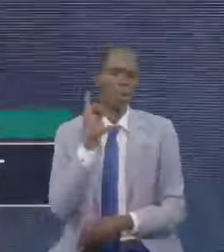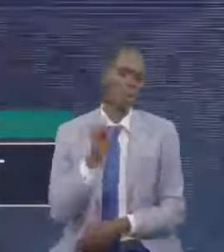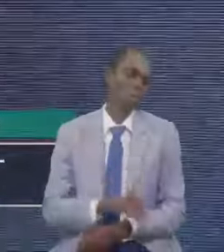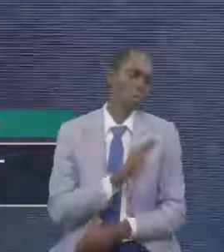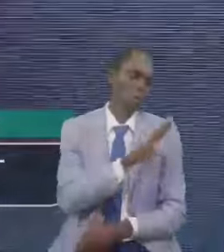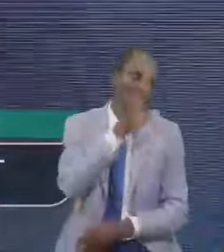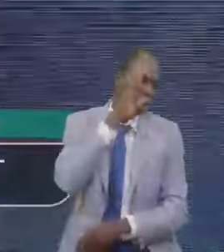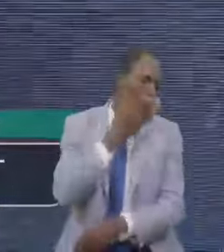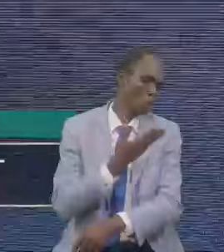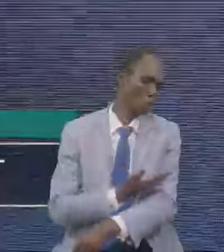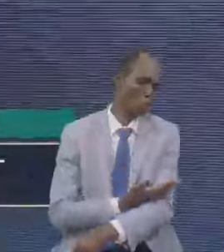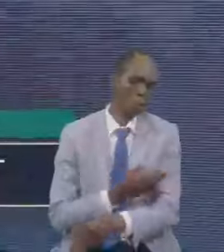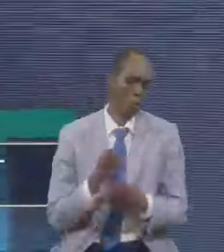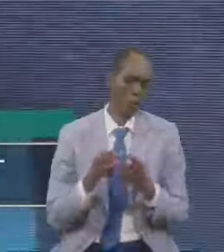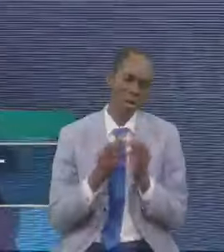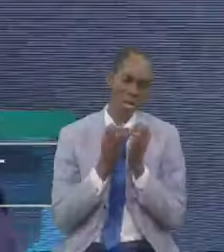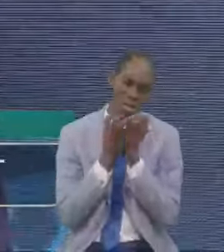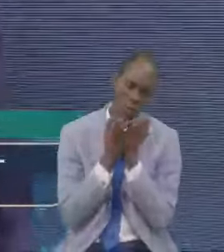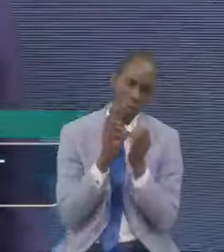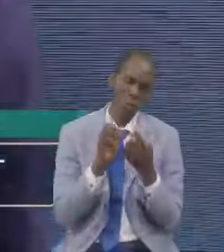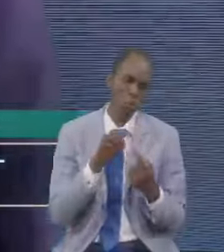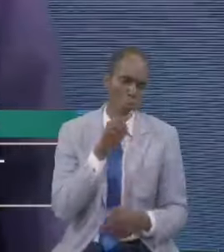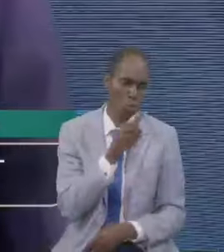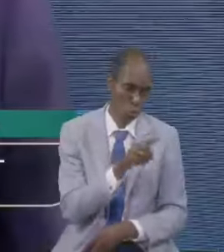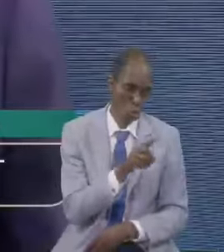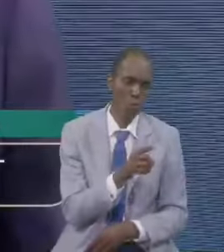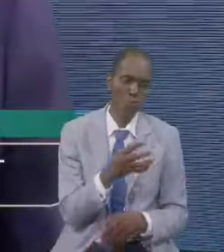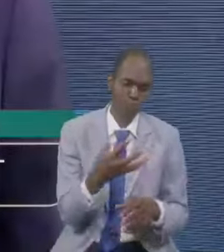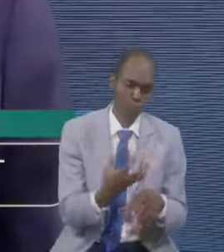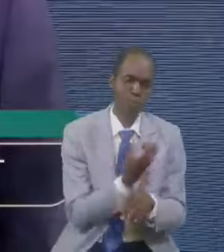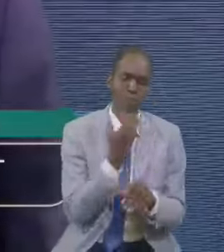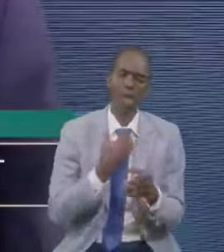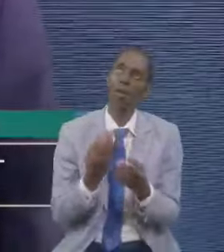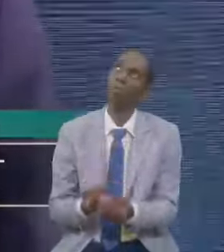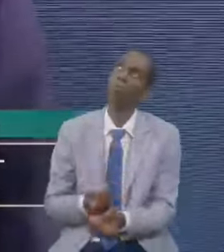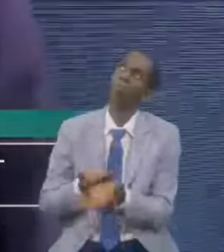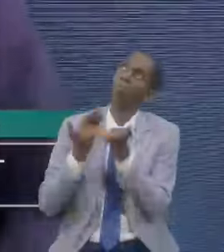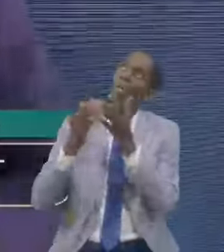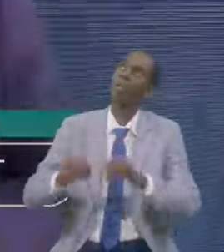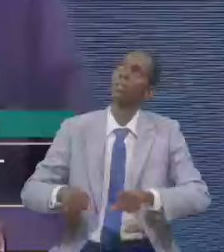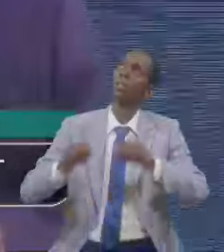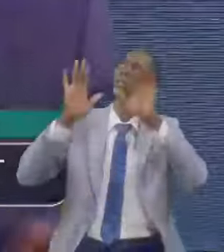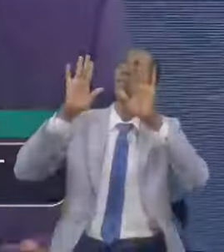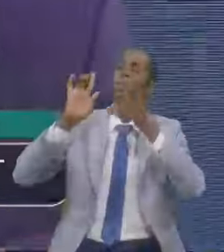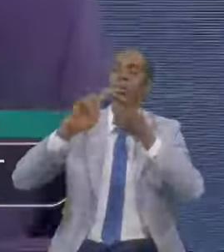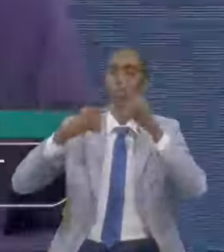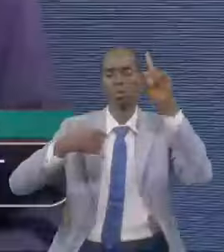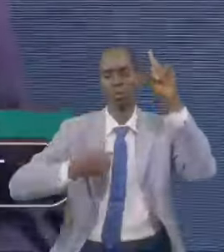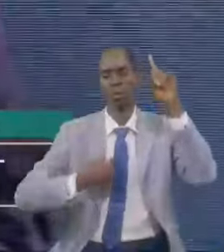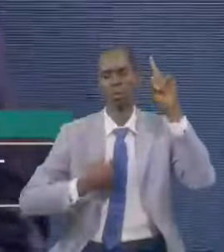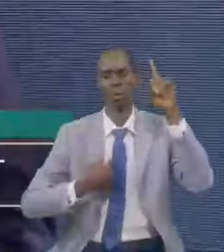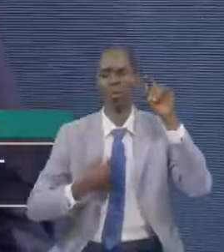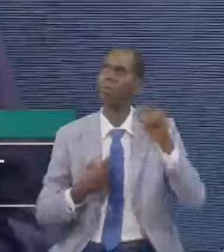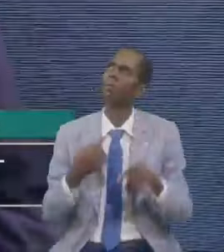ప్రెషియస్ టు యు, నీకు అమూల్యమైన వాడు, అండ్ ఆఫర్ హిమ్ టు మీ, నాకు బలి అర్పణ చేయి. గాడ్, దేర్స్ నో అదర్ థింగ్ యు